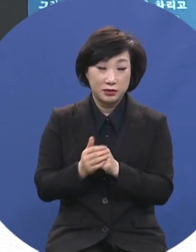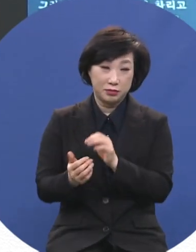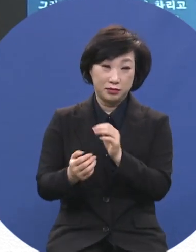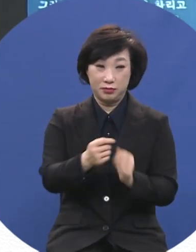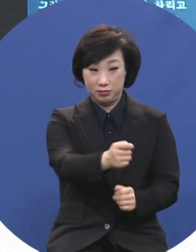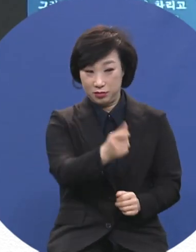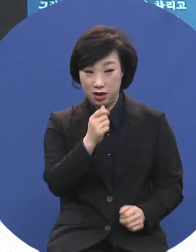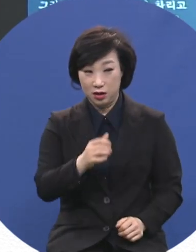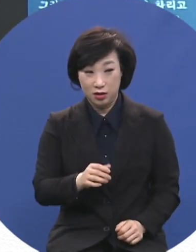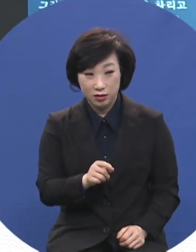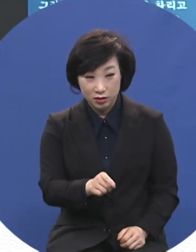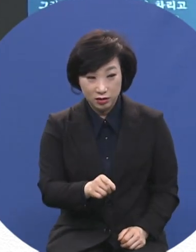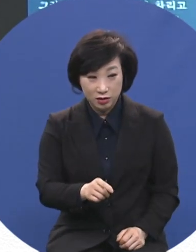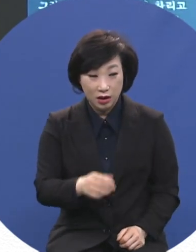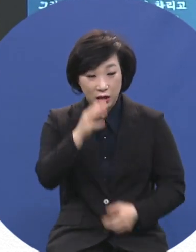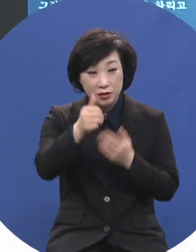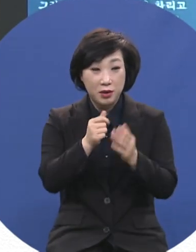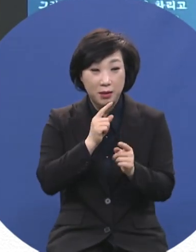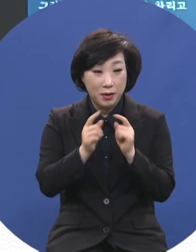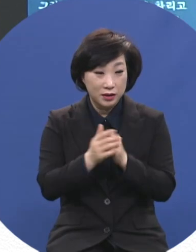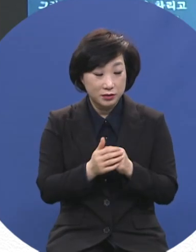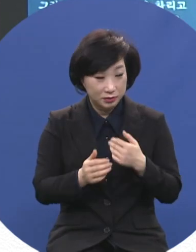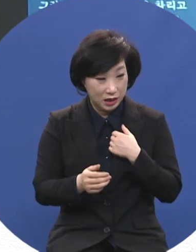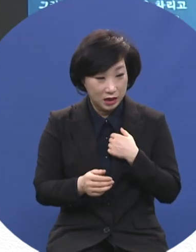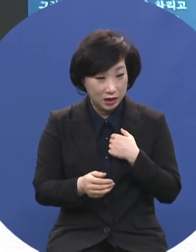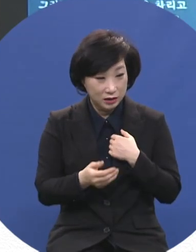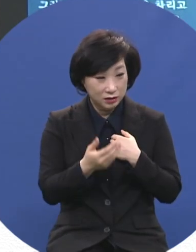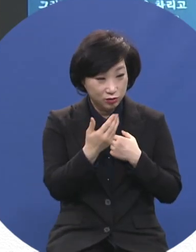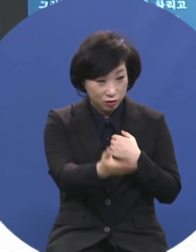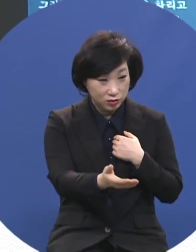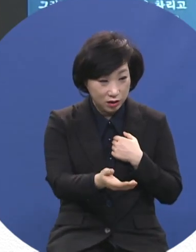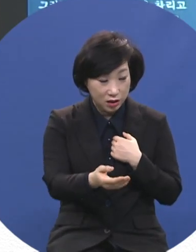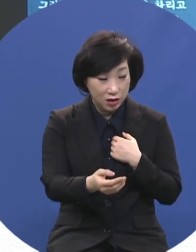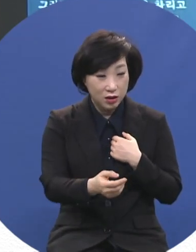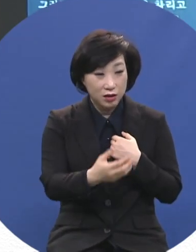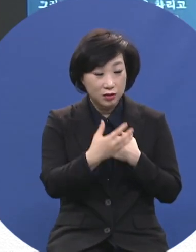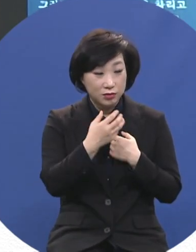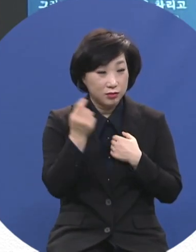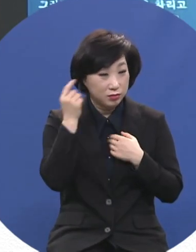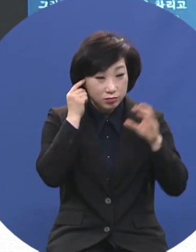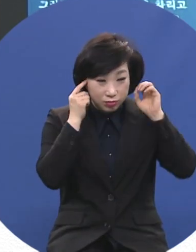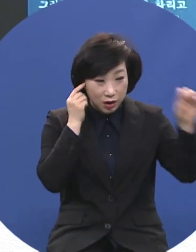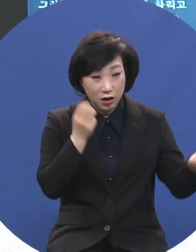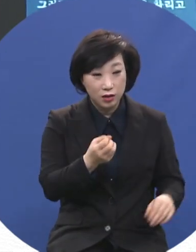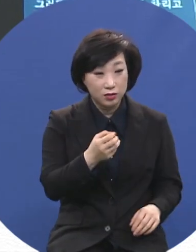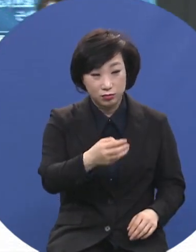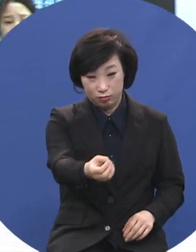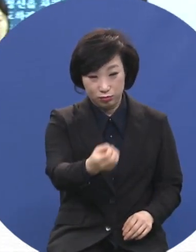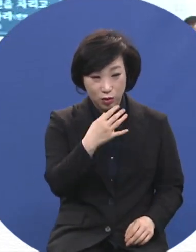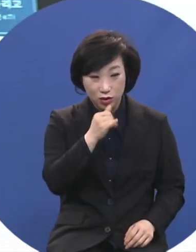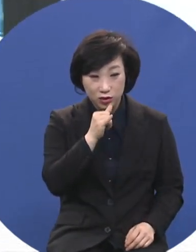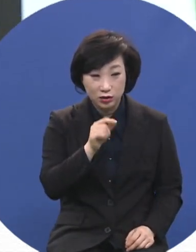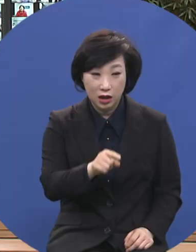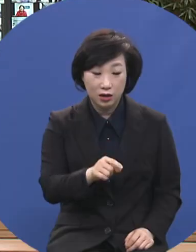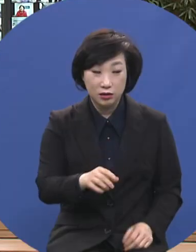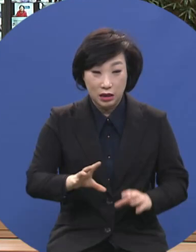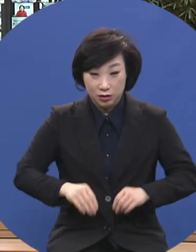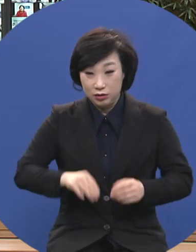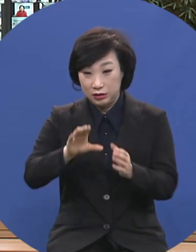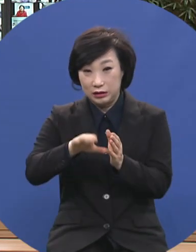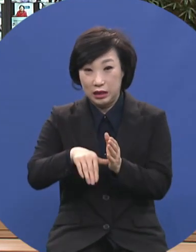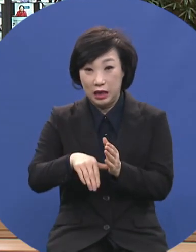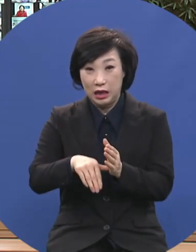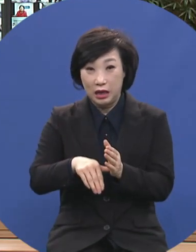내쫓았어. 내 말을 네 귀에 흘려보냈어. 무시했어. 내가 줄였을